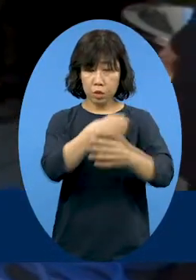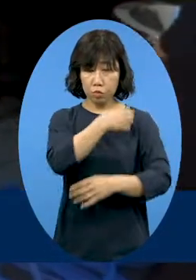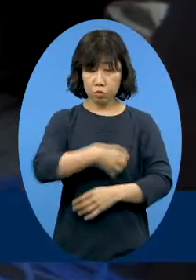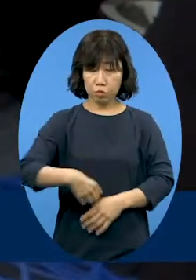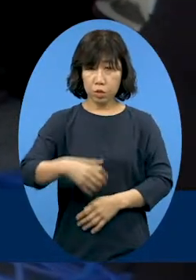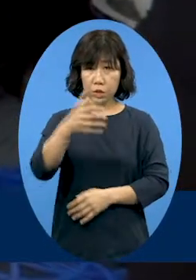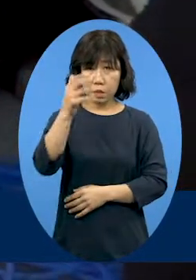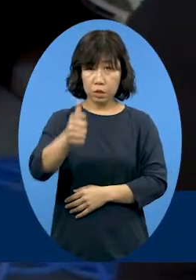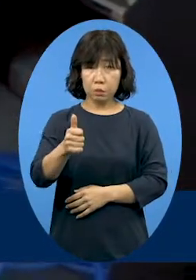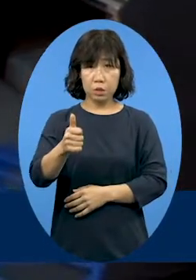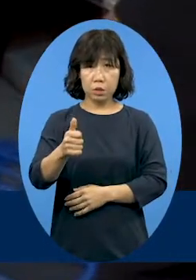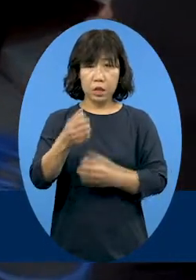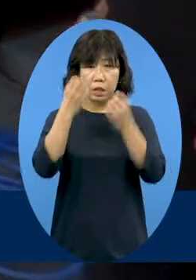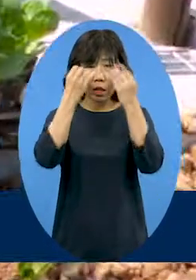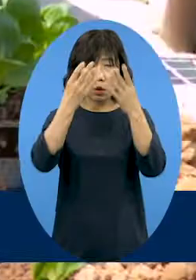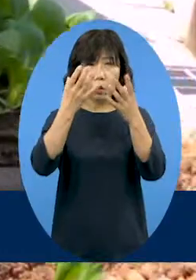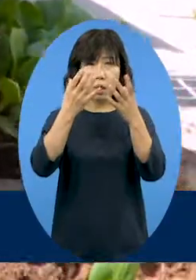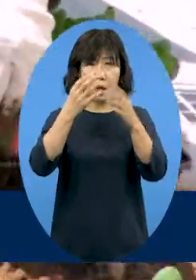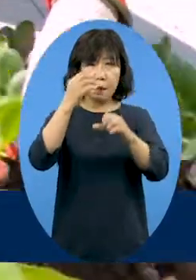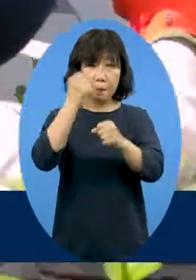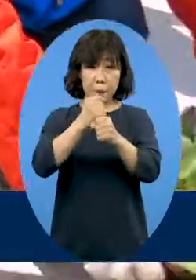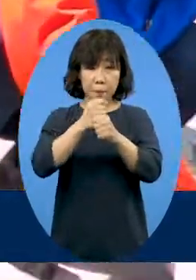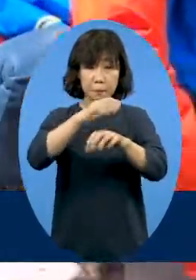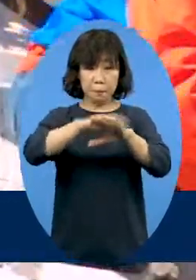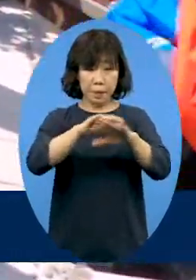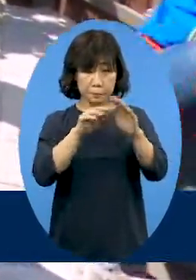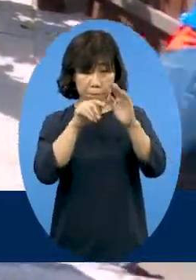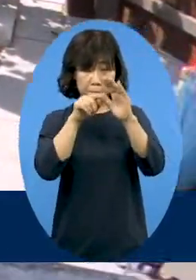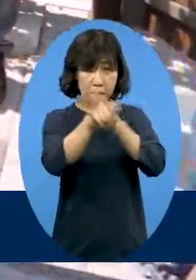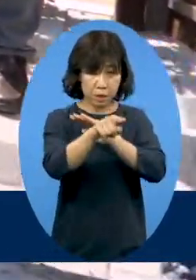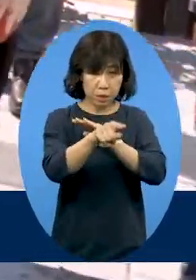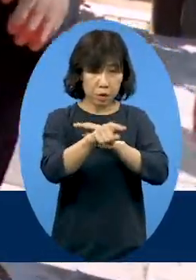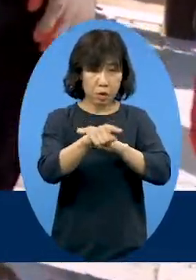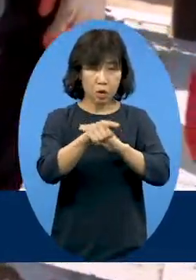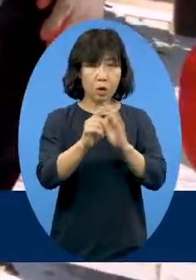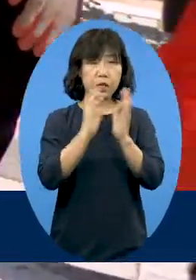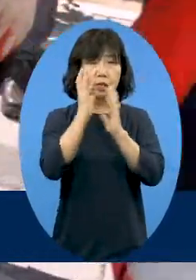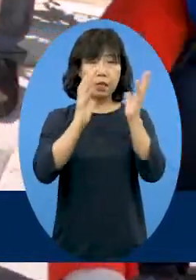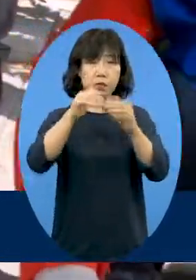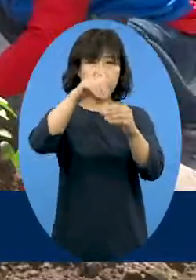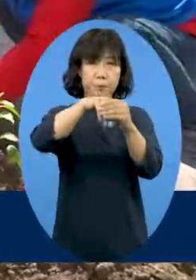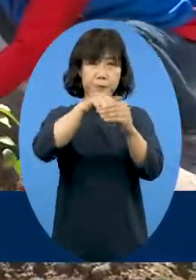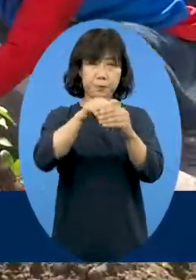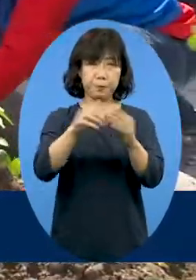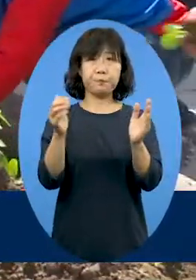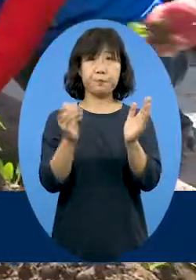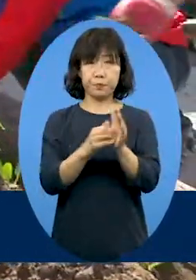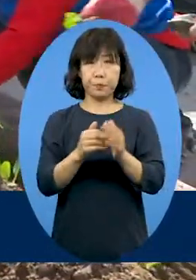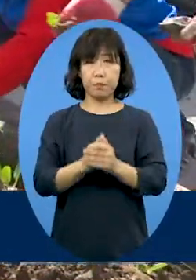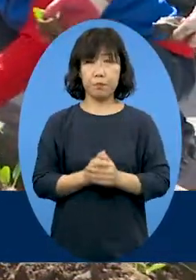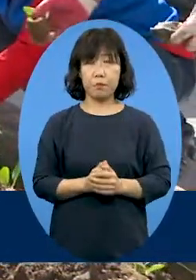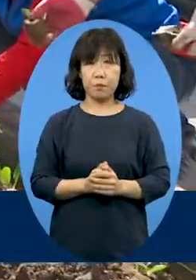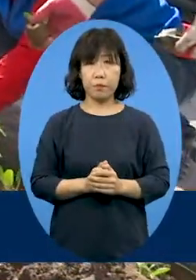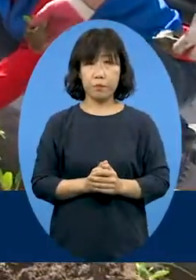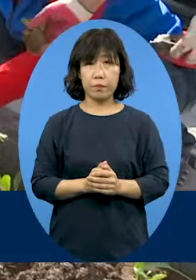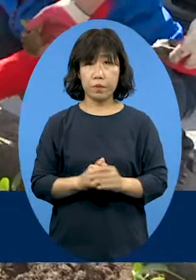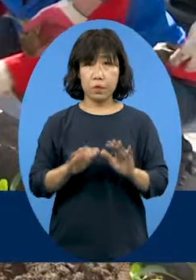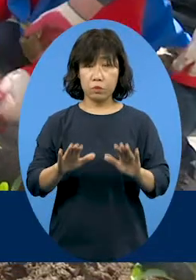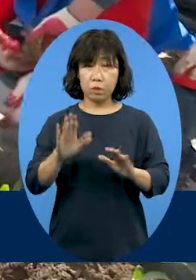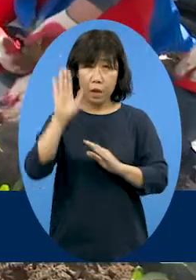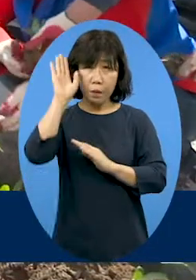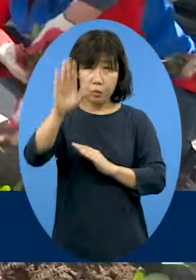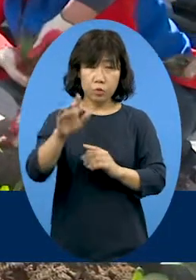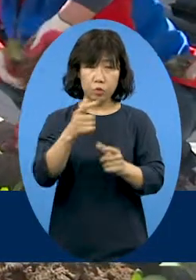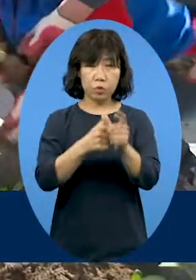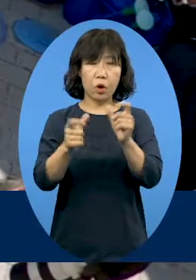동대문 구청장은 새롭게 조성된 도시 텃밭을 찾아 주민들과 함께 채소를 파종하는 시간을 가졌습니다 군은